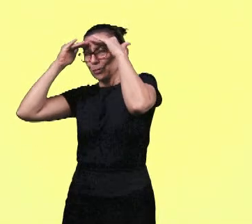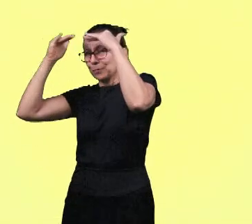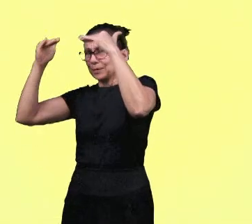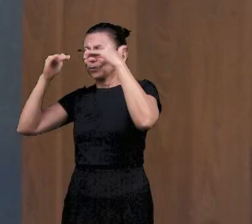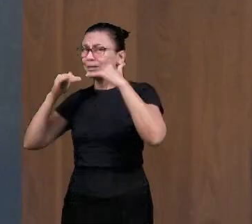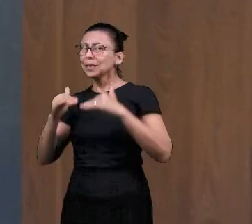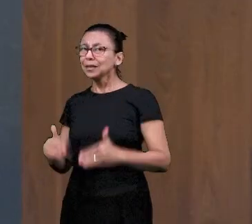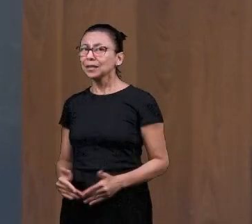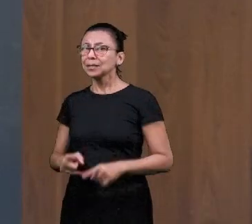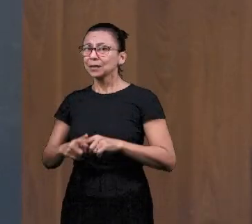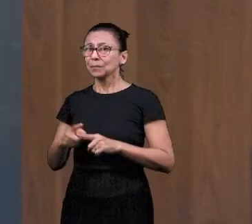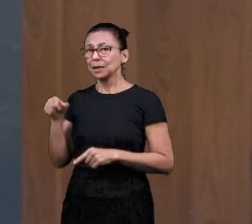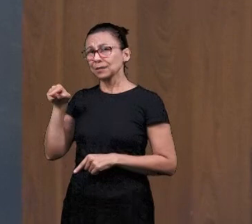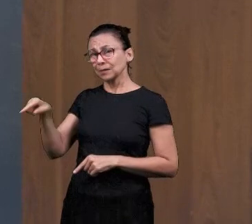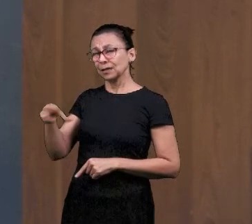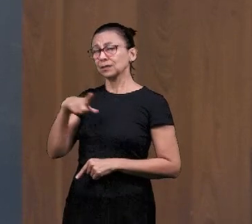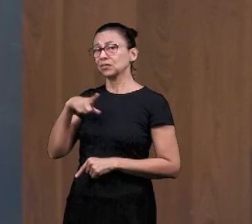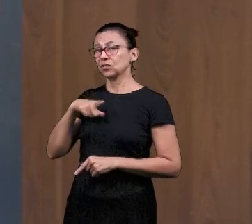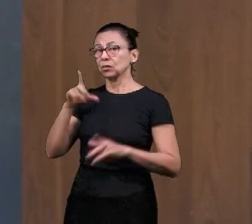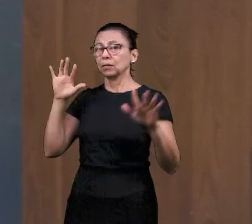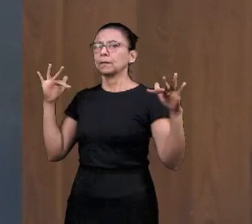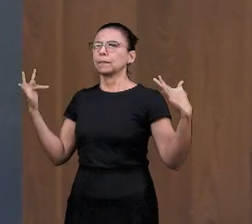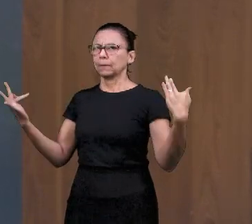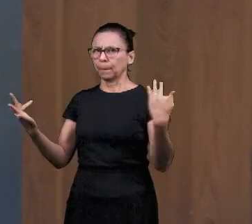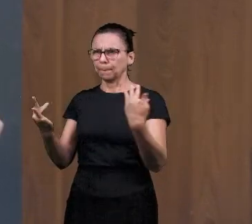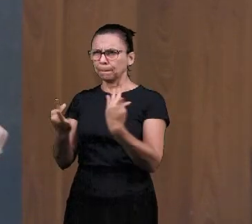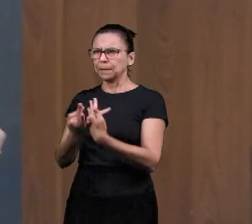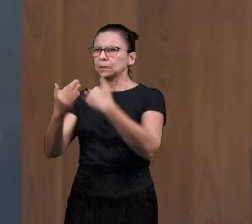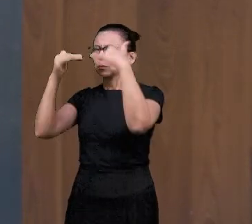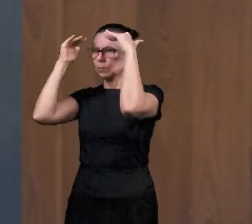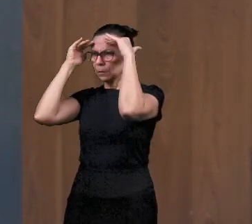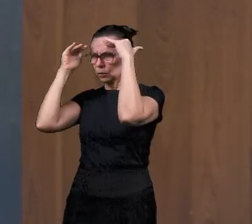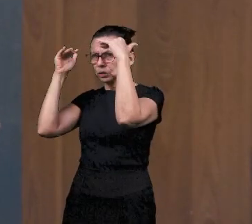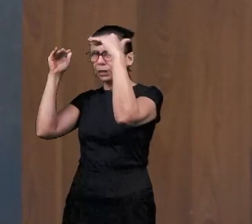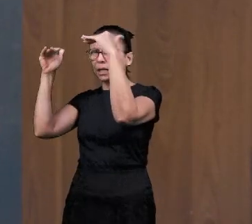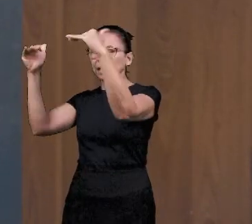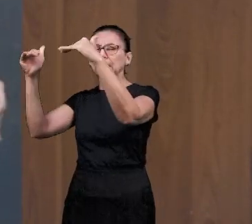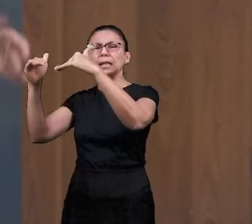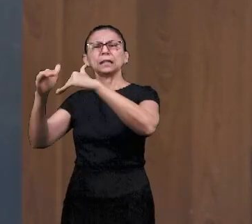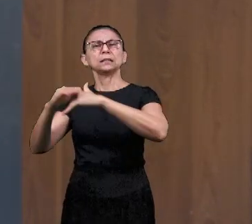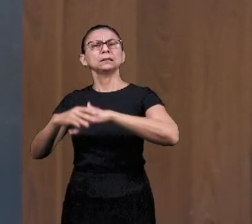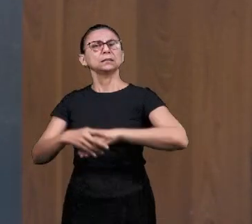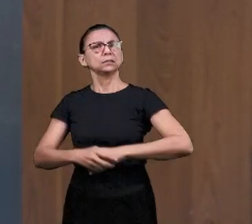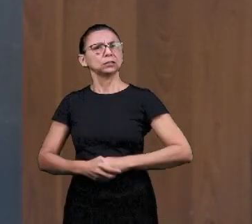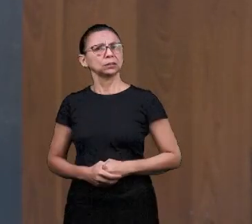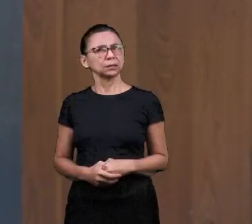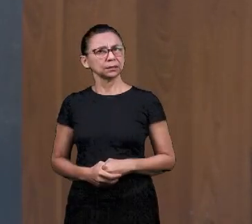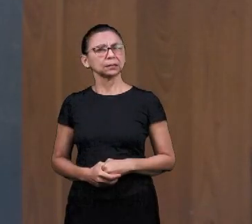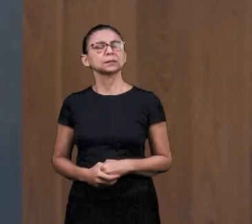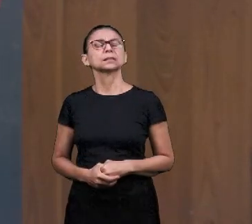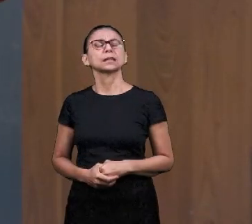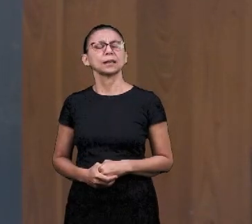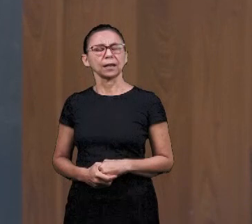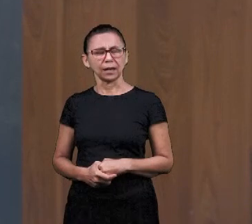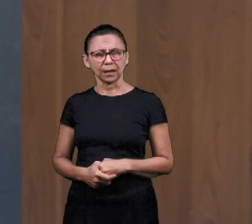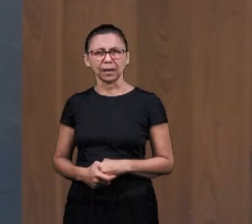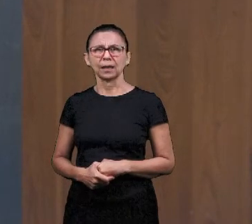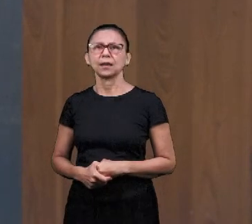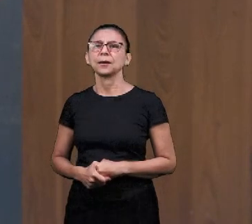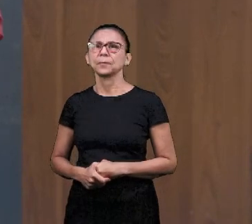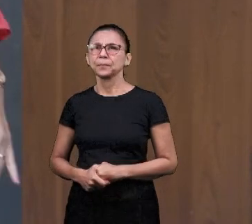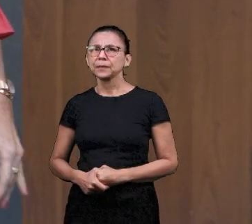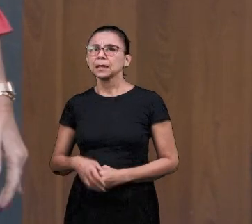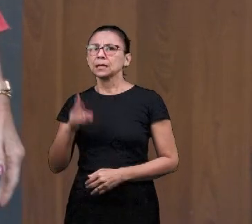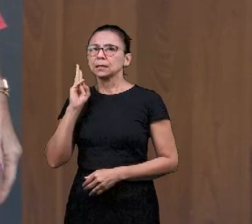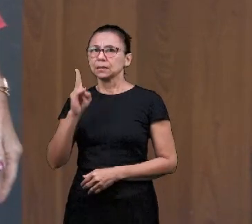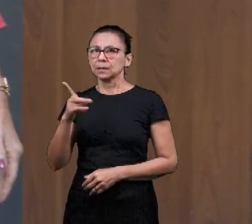Seigneur avec grande fidélité. Loué soit Dieu, parce que toujours il existe les fidèles. Il a été au milieu